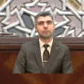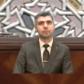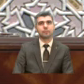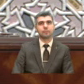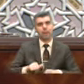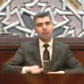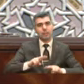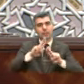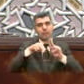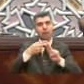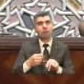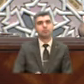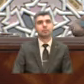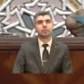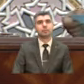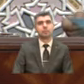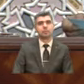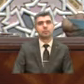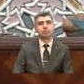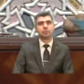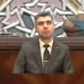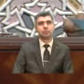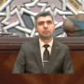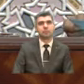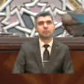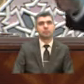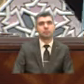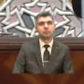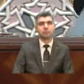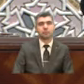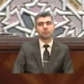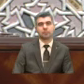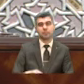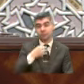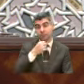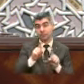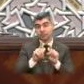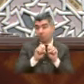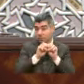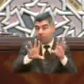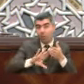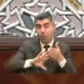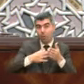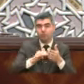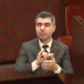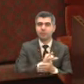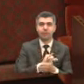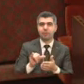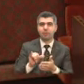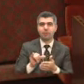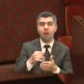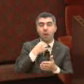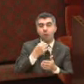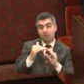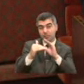كلمة للسيد الوزير في ما تبقى من الوقت. لا، عفاك ما نعمموش، احنا غير تنتوصلوا بشي ملاحظة من طرف